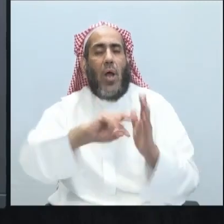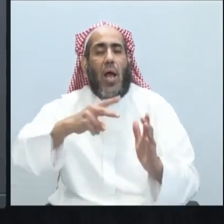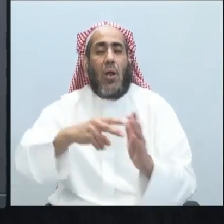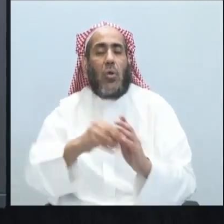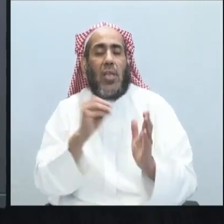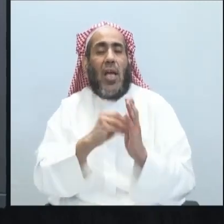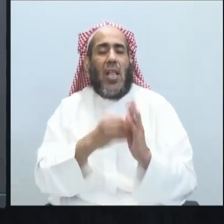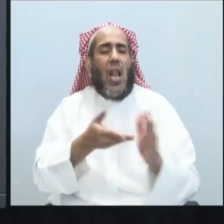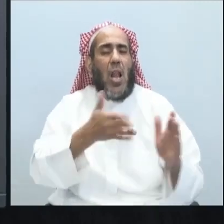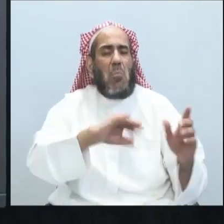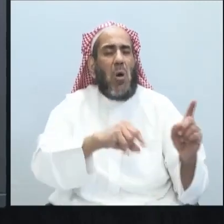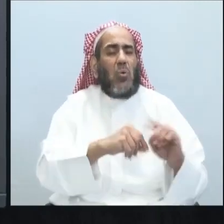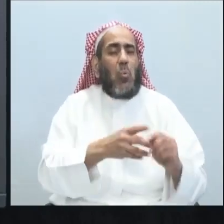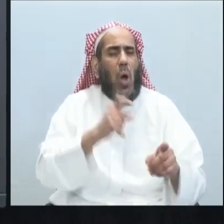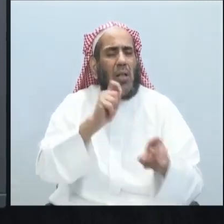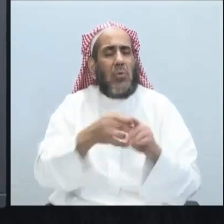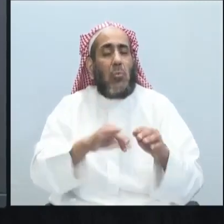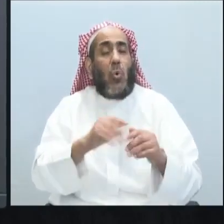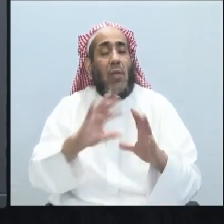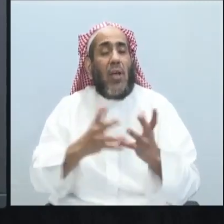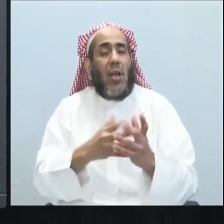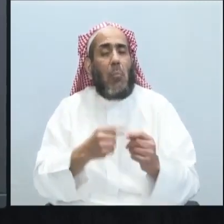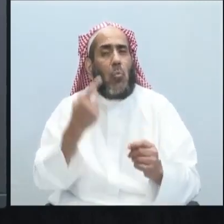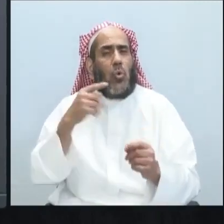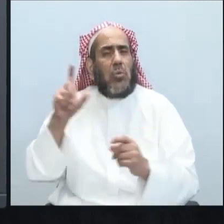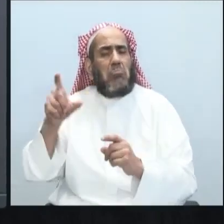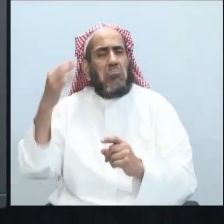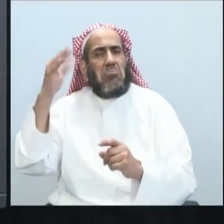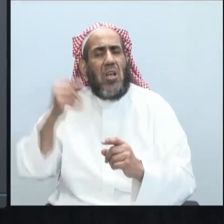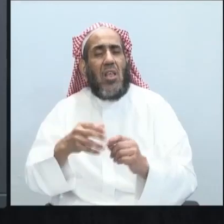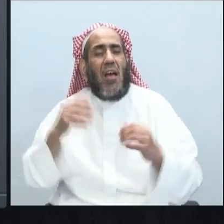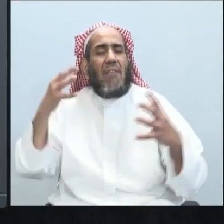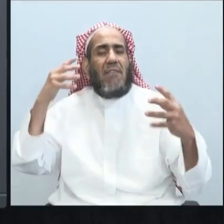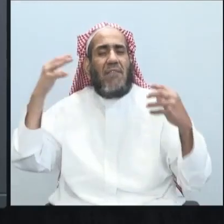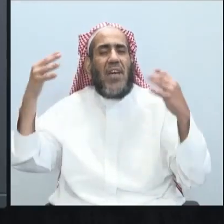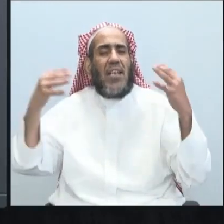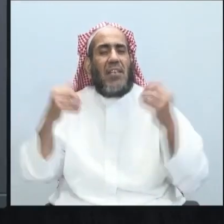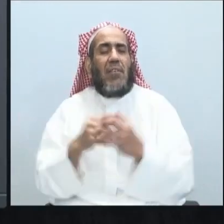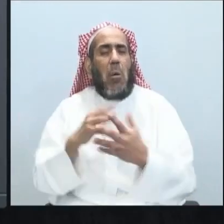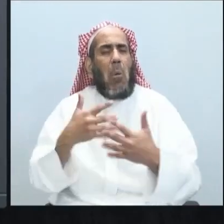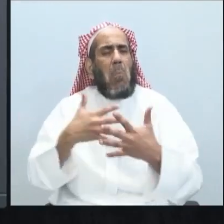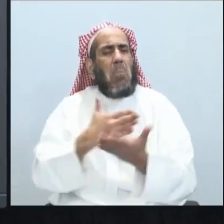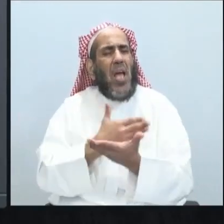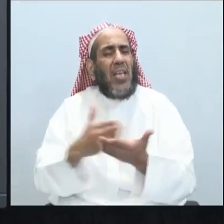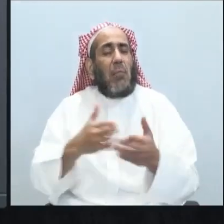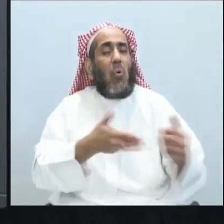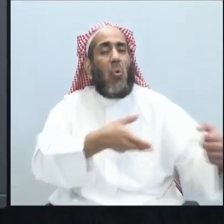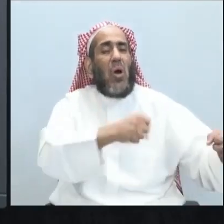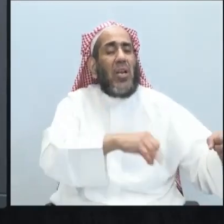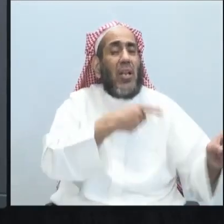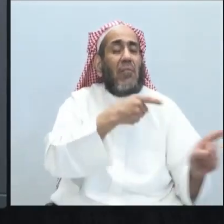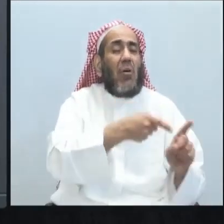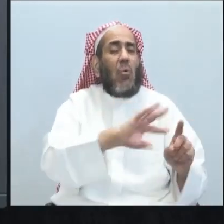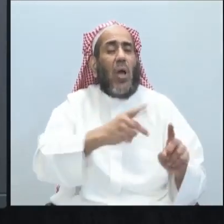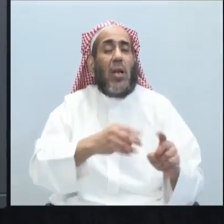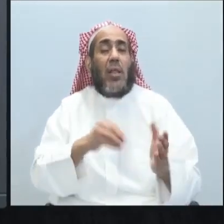ويتحدث عن الموت وحتميه الموت وكيف ان من وجهه نظره هو يذكر فلسفه يعني انه بعيد عن موضوع الرثاء لهذا الفقيه